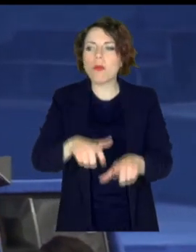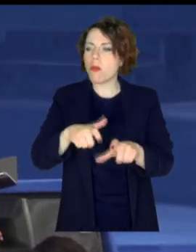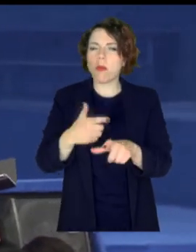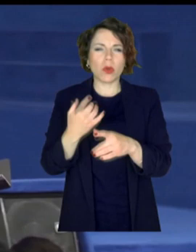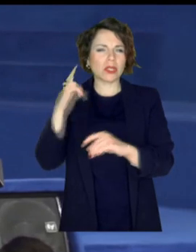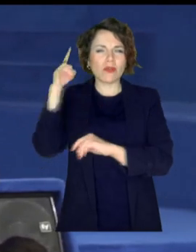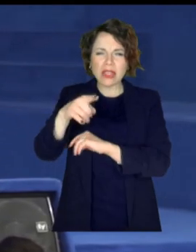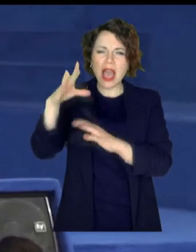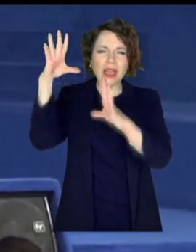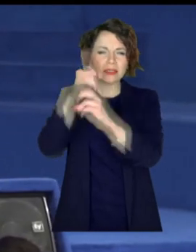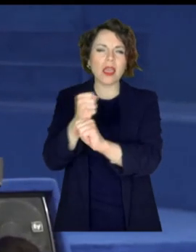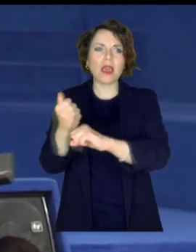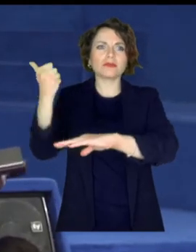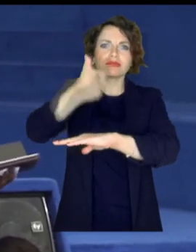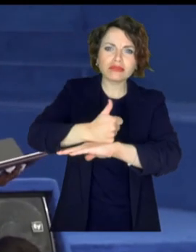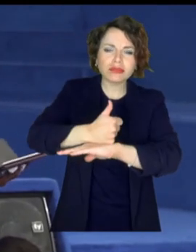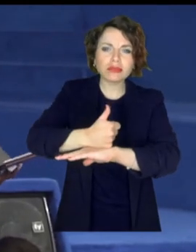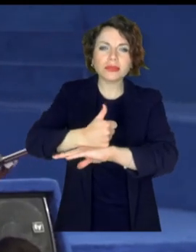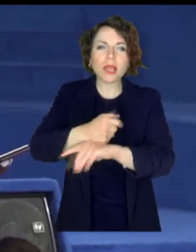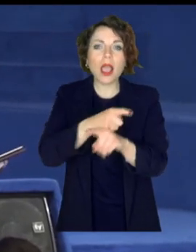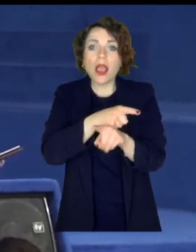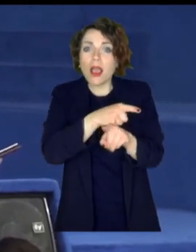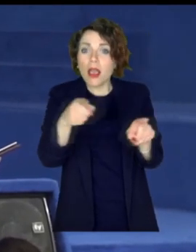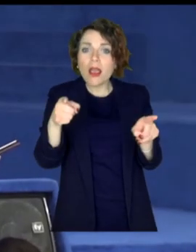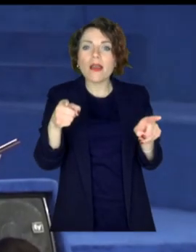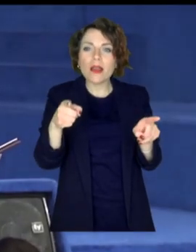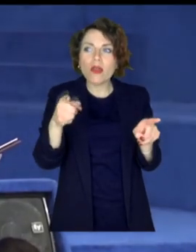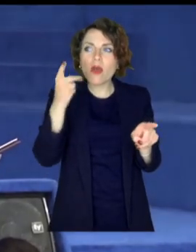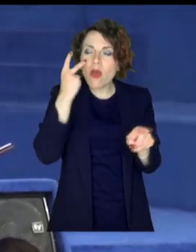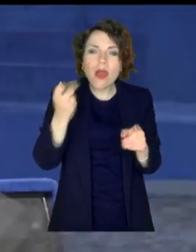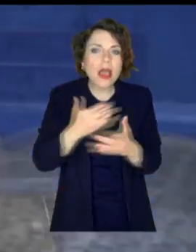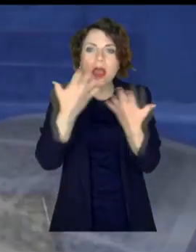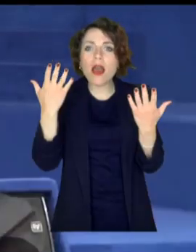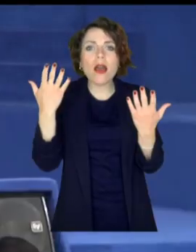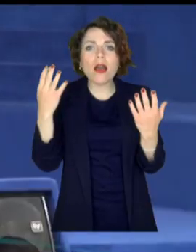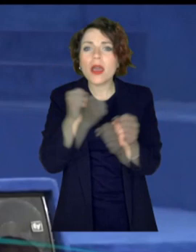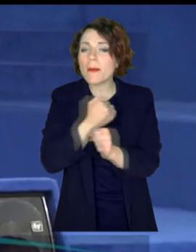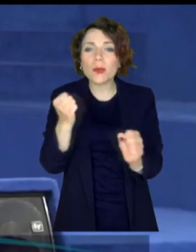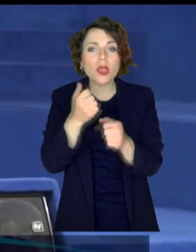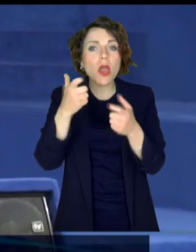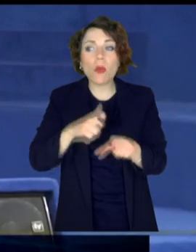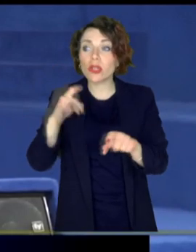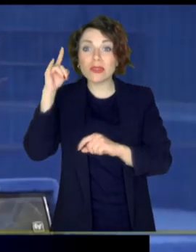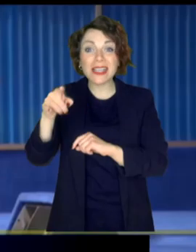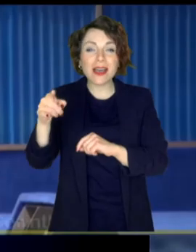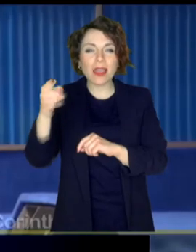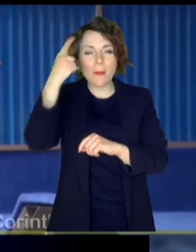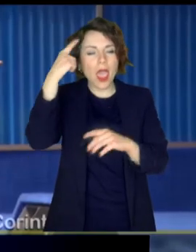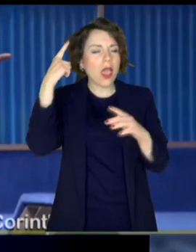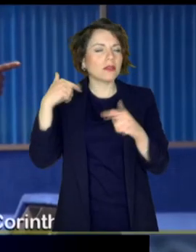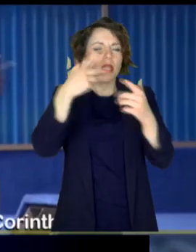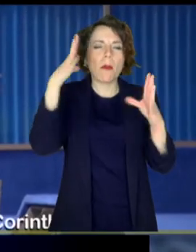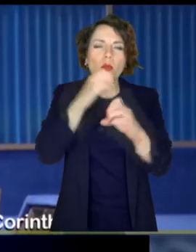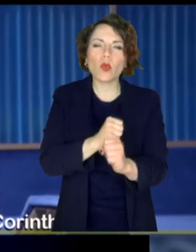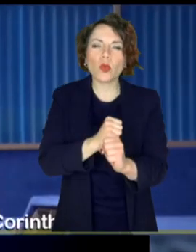potere delle tenebre. E quindi hanno difficoltà a seguire le cose di Dio, perché Satana ha accecato loro la mente. Guardate,